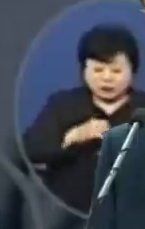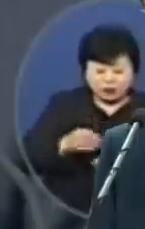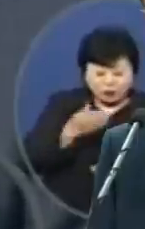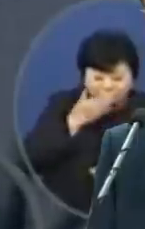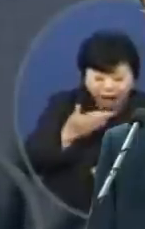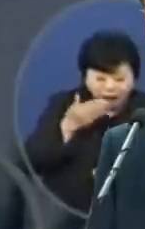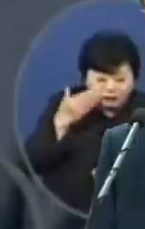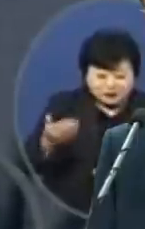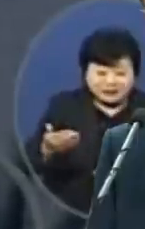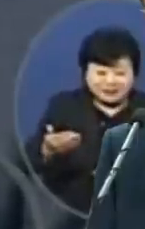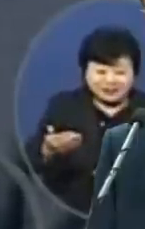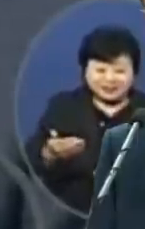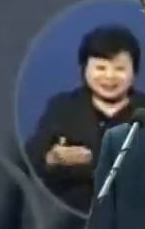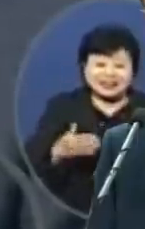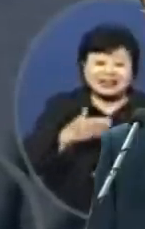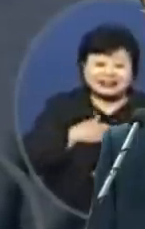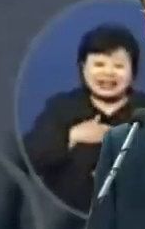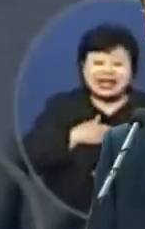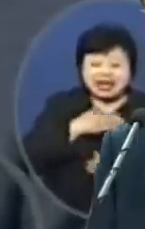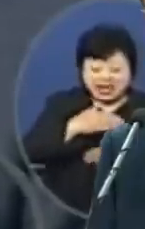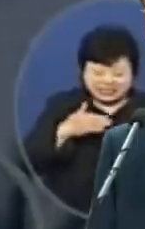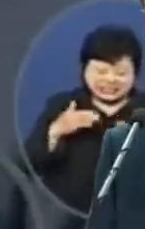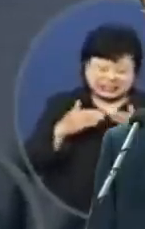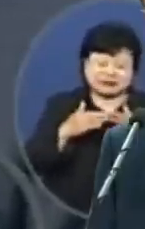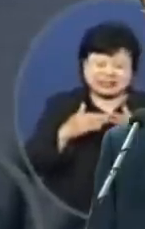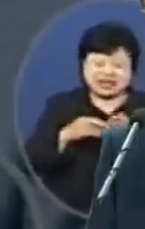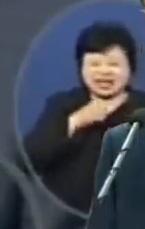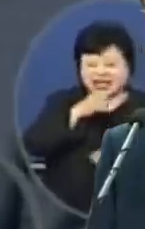점령하겠니? 나무 것이 아니라 이게 내 집입니다.